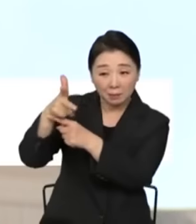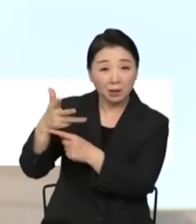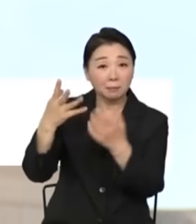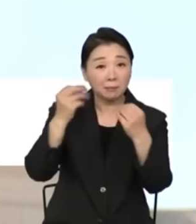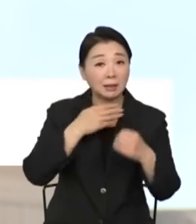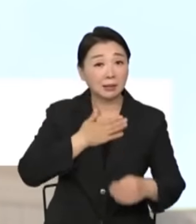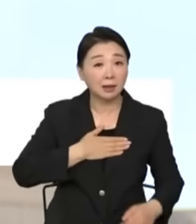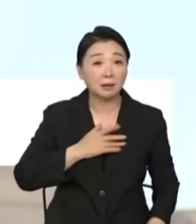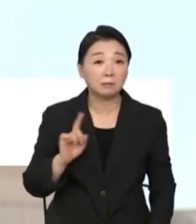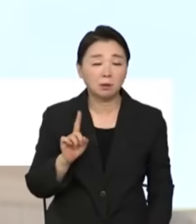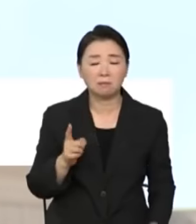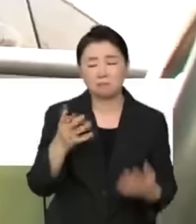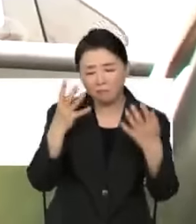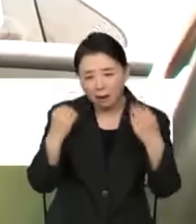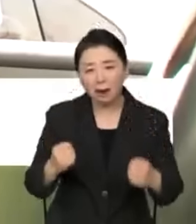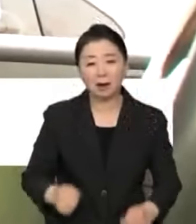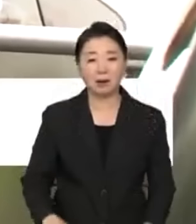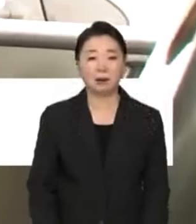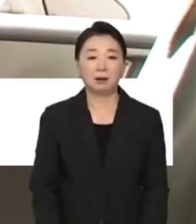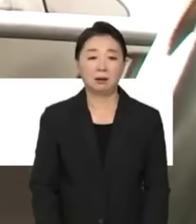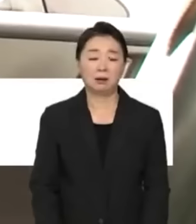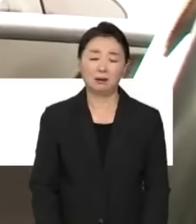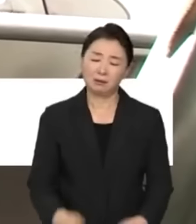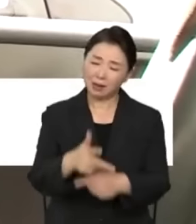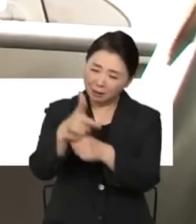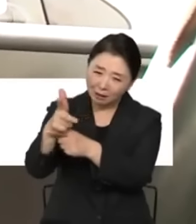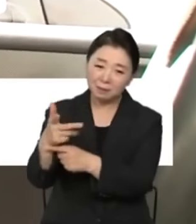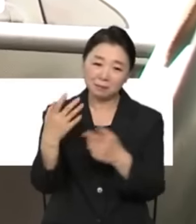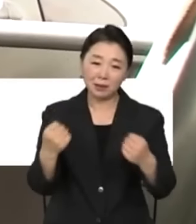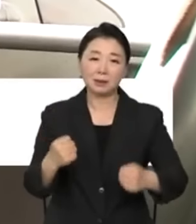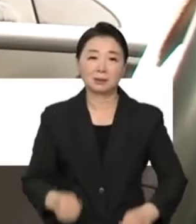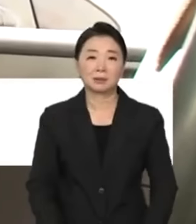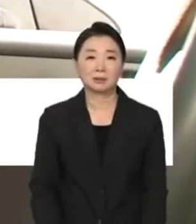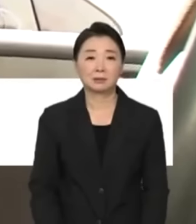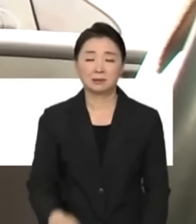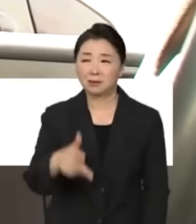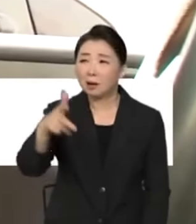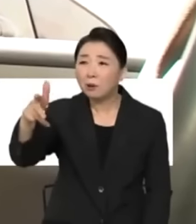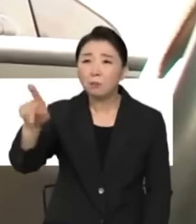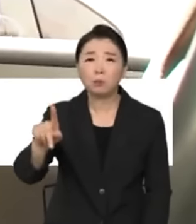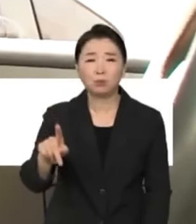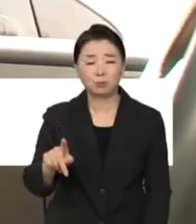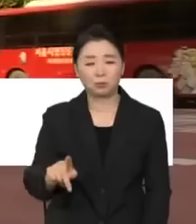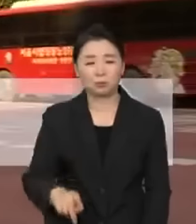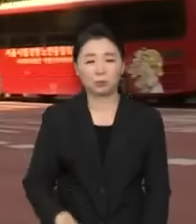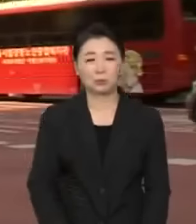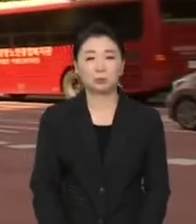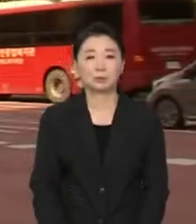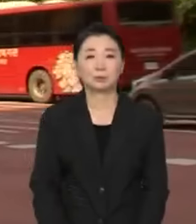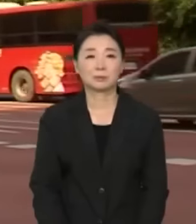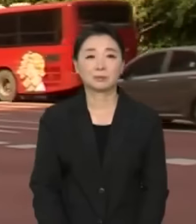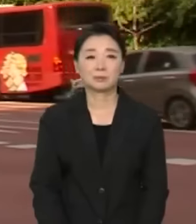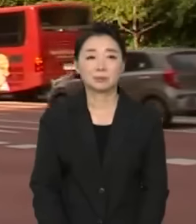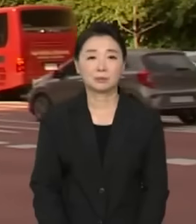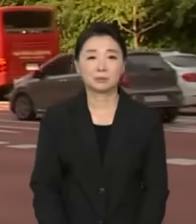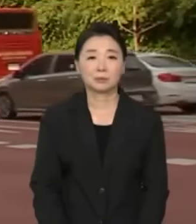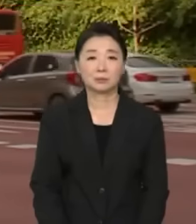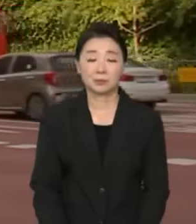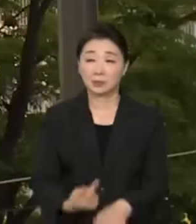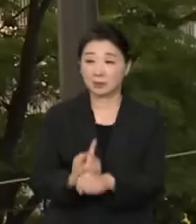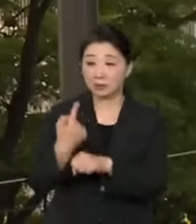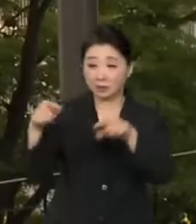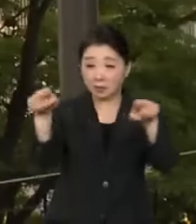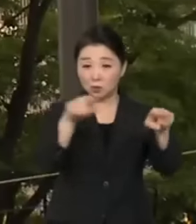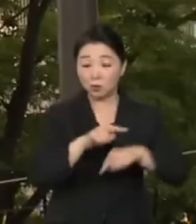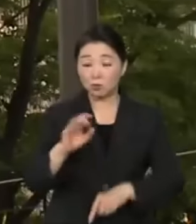느끼세요? 어떠세요? 많죠. 많은 카메라야. 카메라가 뭐 수십 개인 거. 지난해 전국에